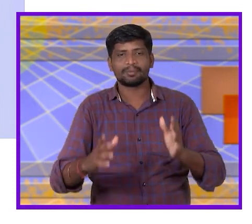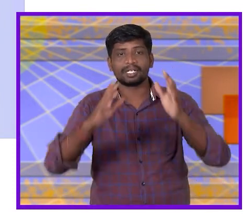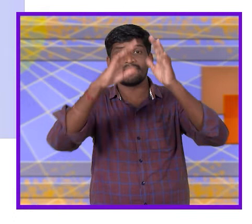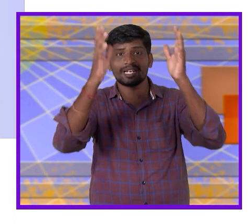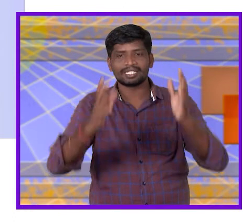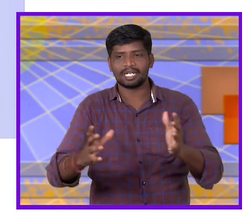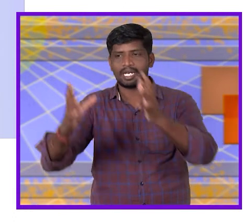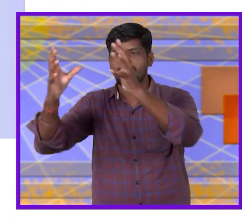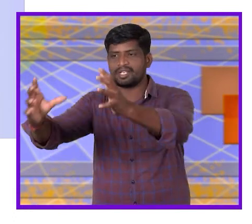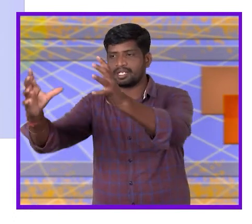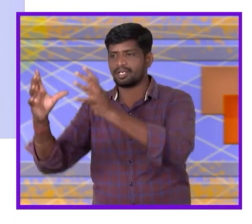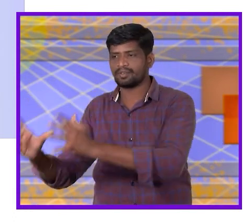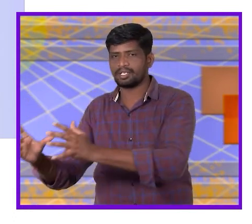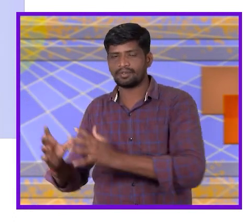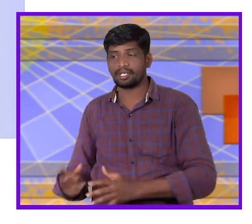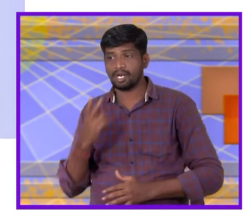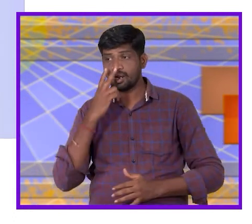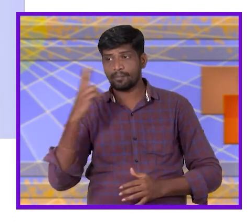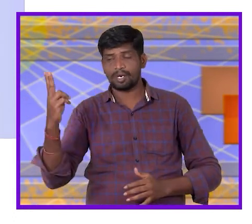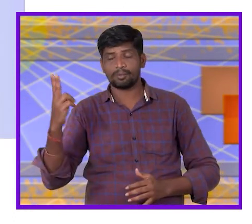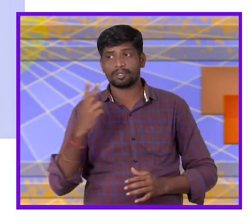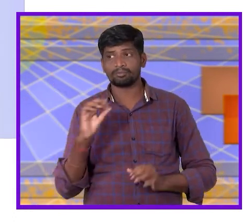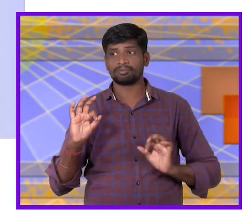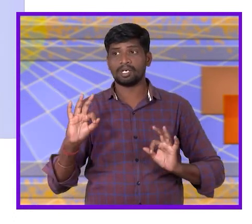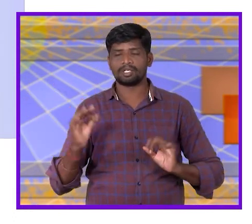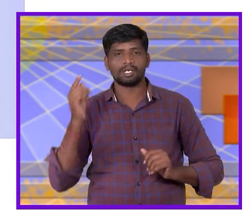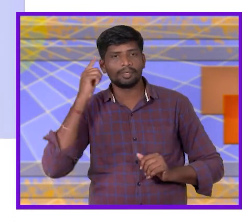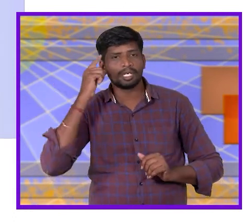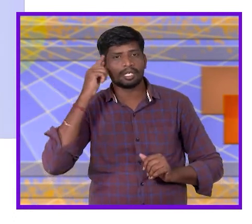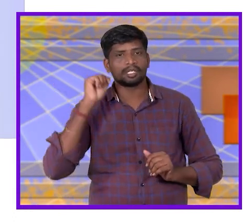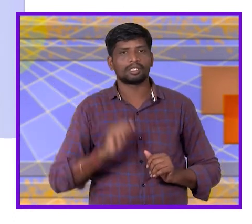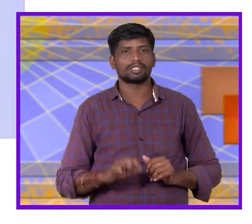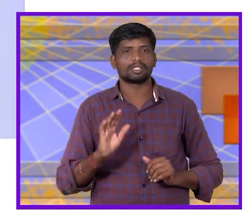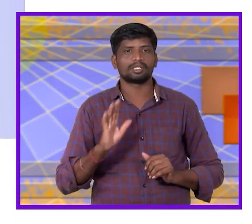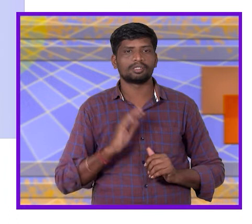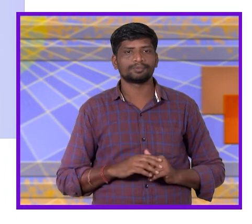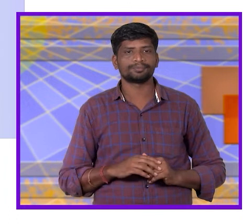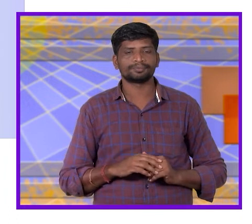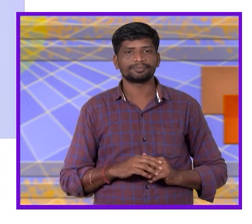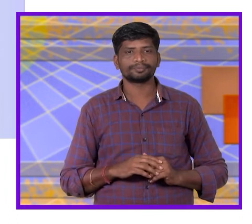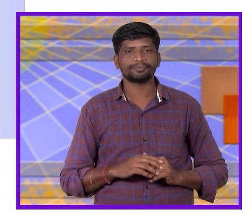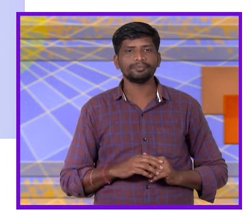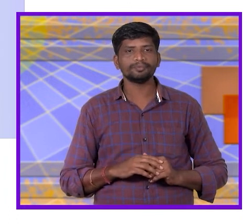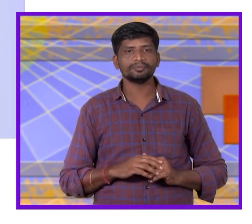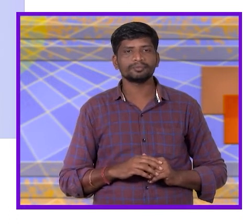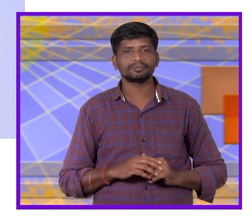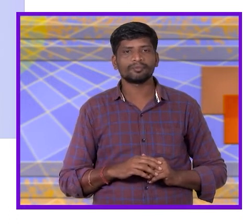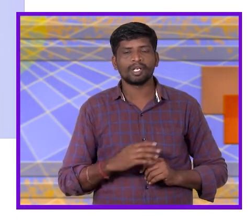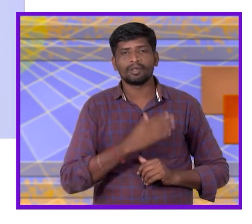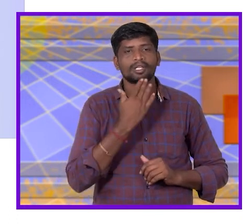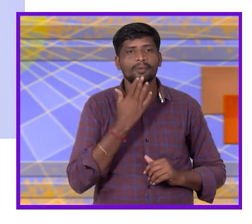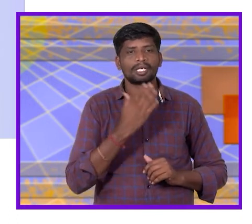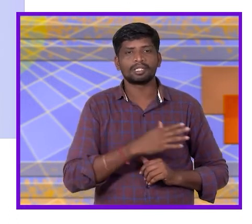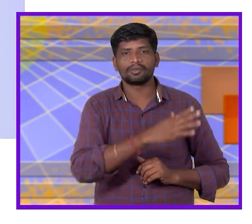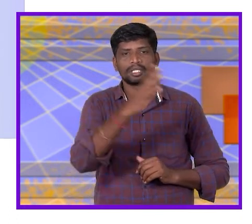அருமையாக நிர்மாணிக்கப்பட்டு காண்பவர்களுடைய கவனத்தை கவரக்கூடிய விதத்திலே வடிவமைக்கப்பட்டிருக்கிறது. அதே மாதிரி நம்முடைய